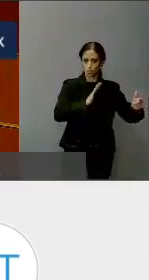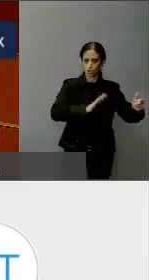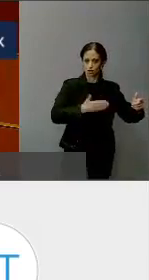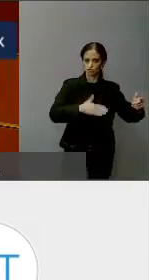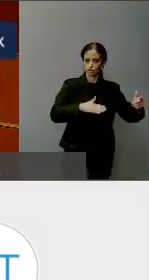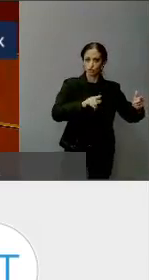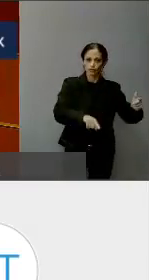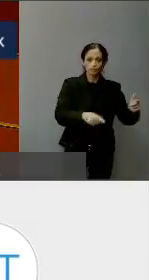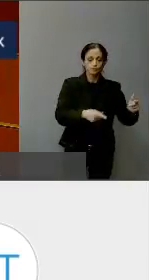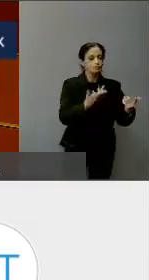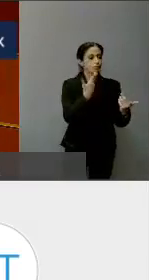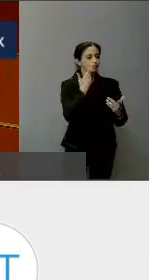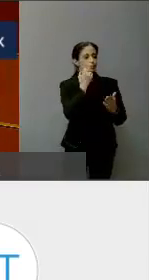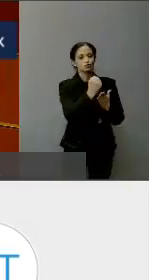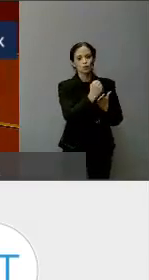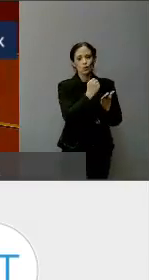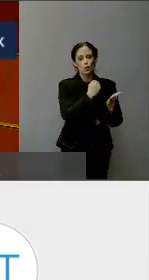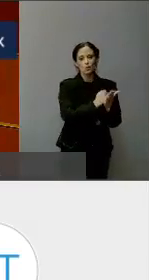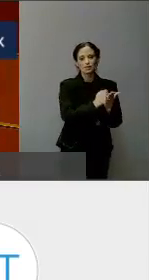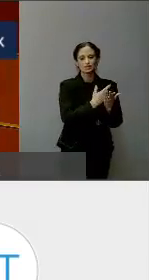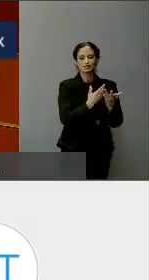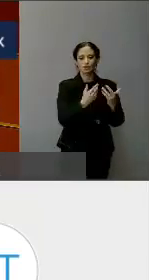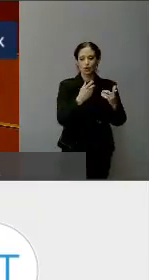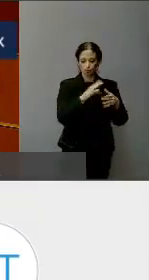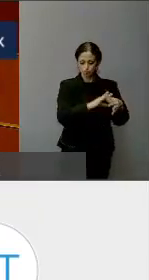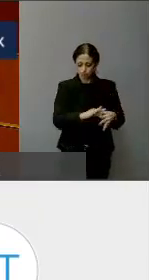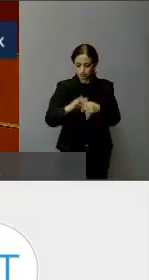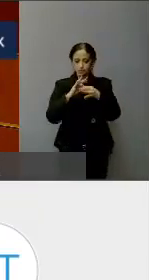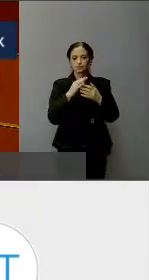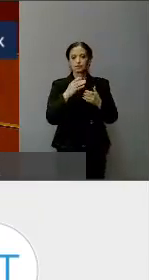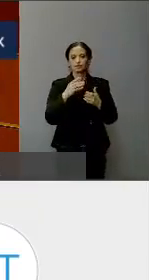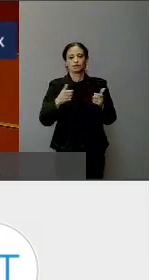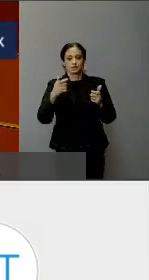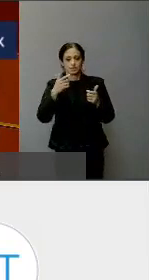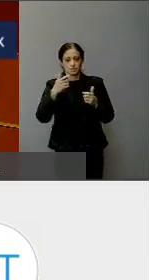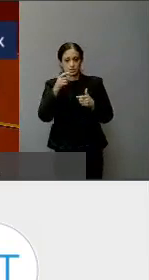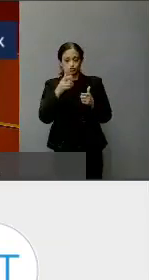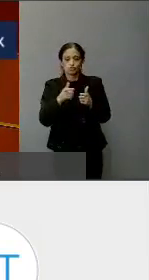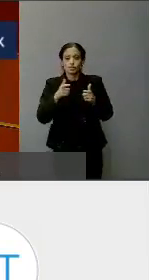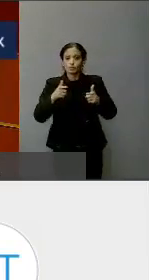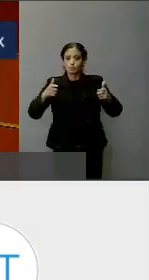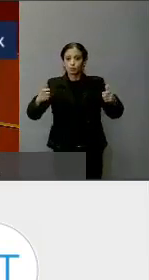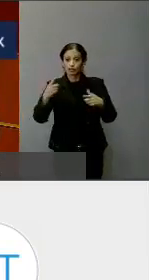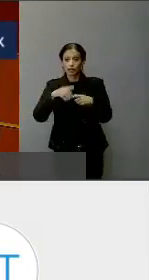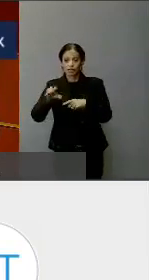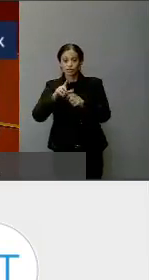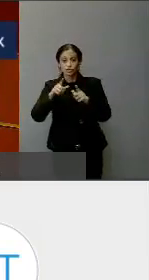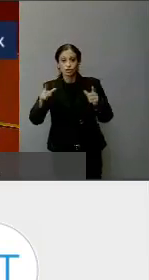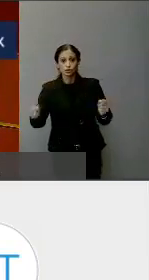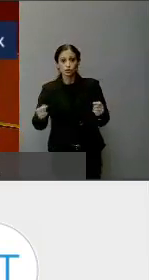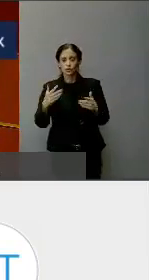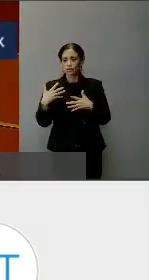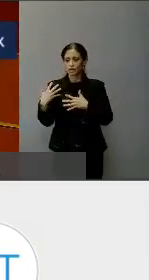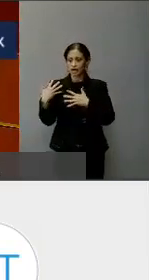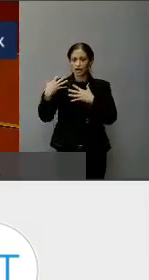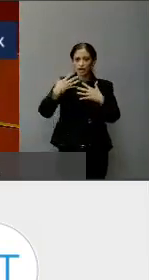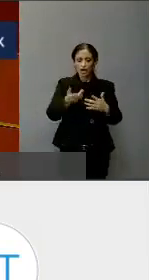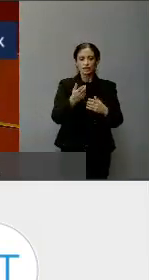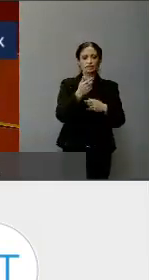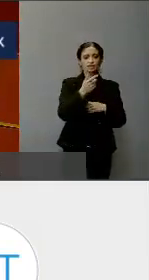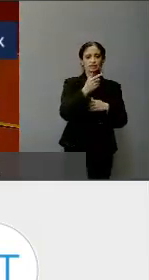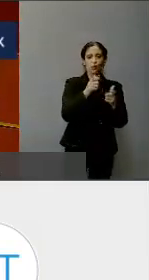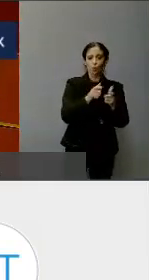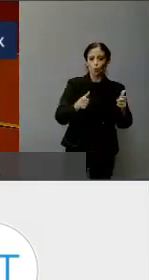ogni documento di pianificazione sovraordinata della città metropolitana di regione liguria dopo decenni in cui tutti gli urbanisti e tutti i comuni